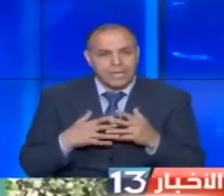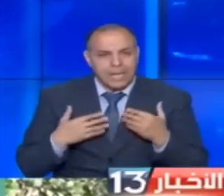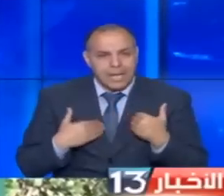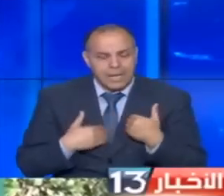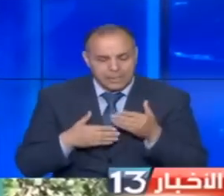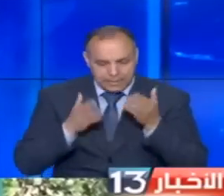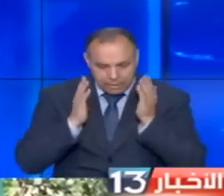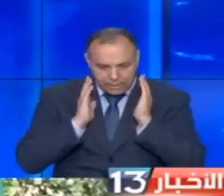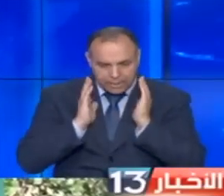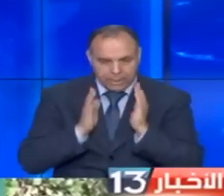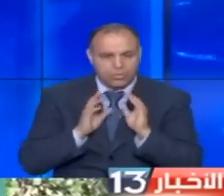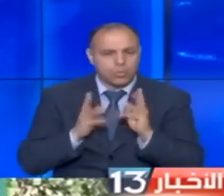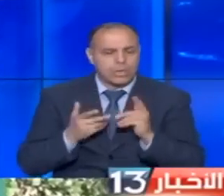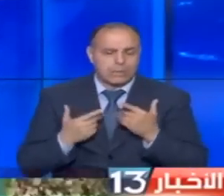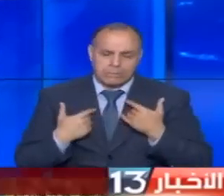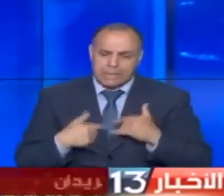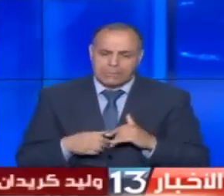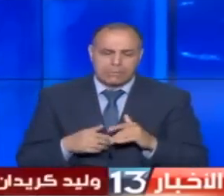احنا